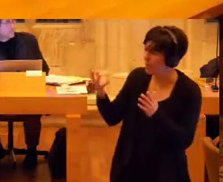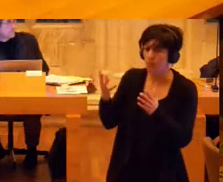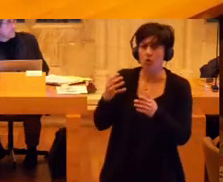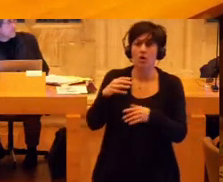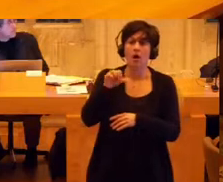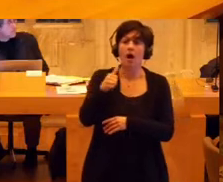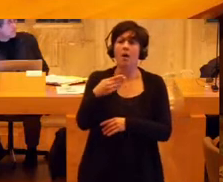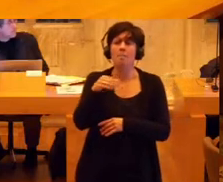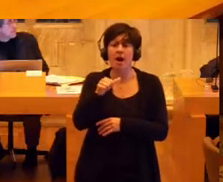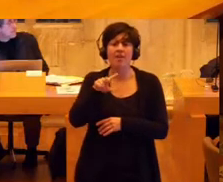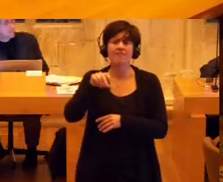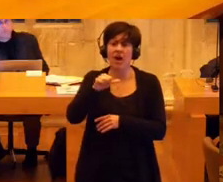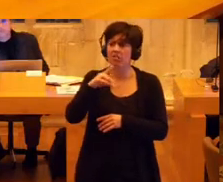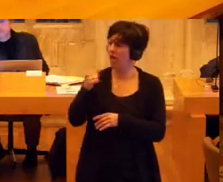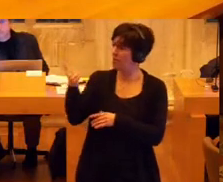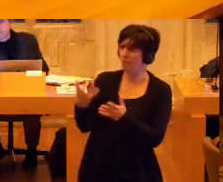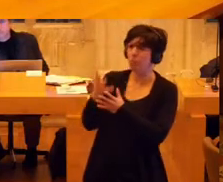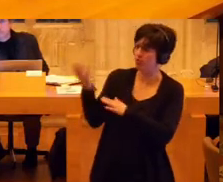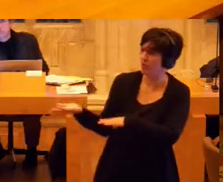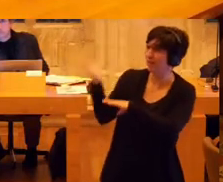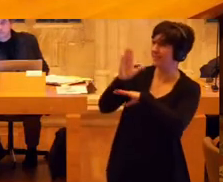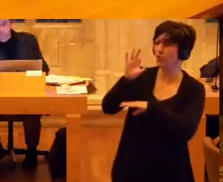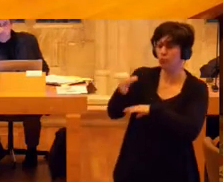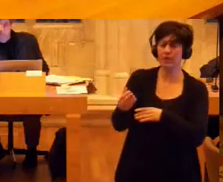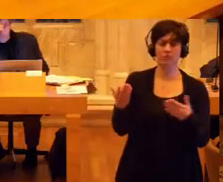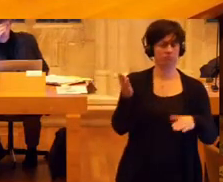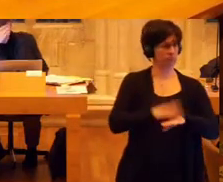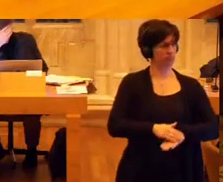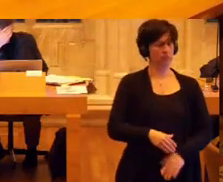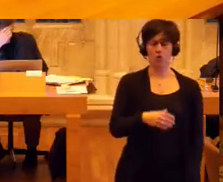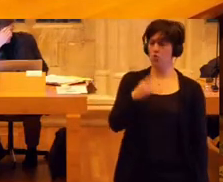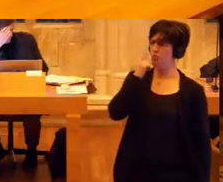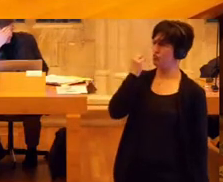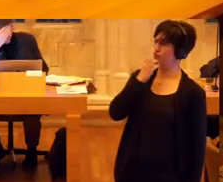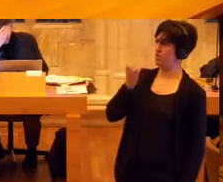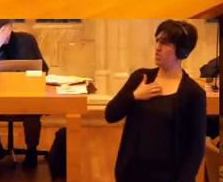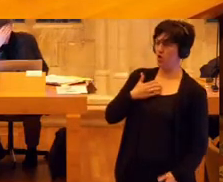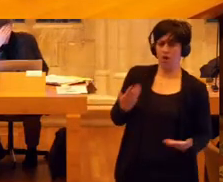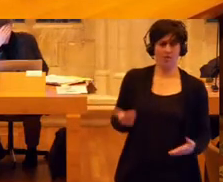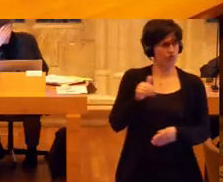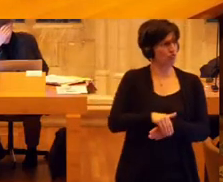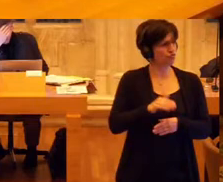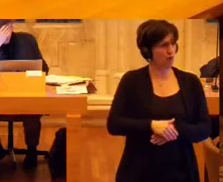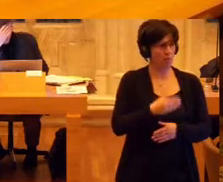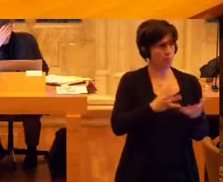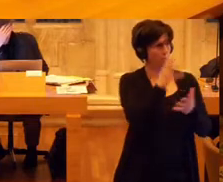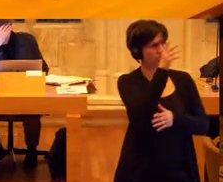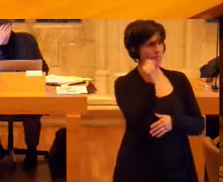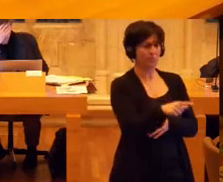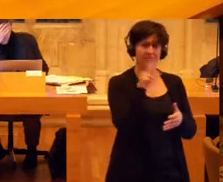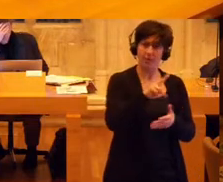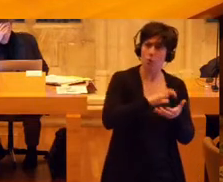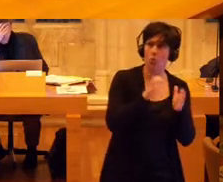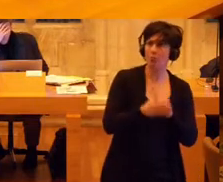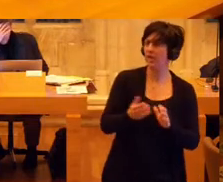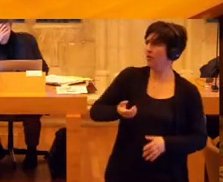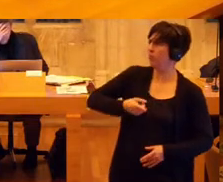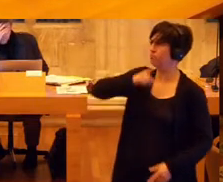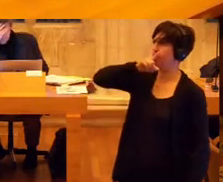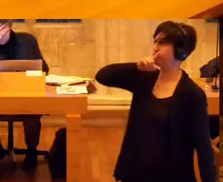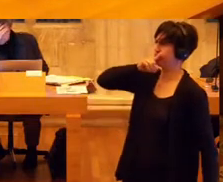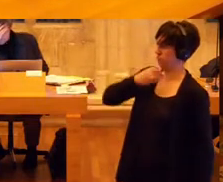M. Nicole, sur ce projet très compliqué, n'a pas dit un mot. Et au total, le projet n'a même pas été présenté. Je crois qu'il faudrait qu'il y